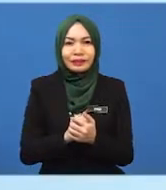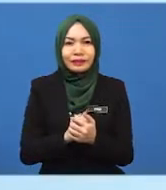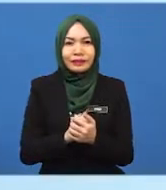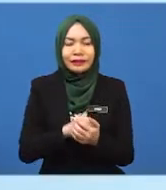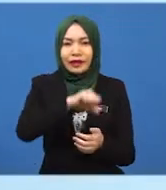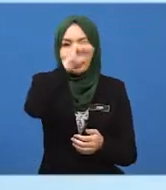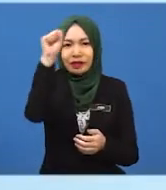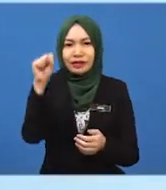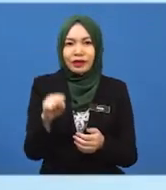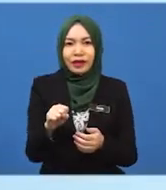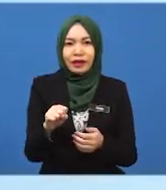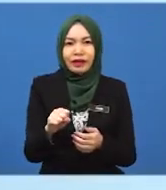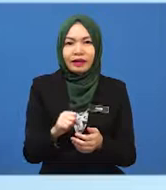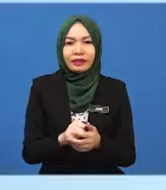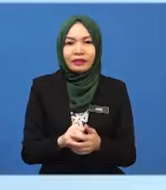Soalan berikutnya.